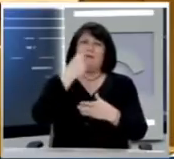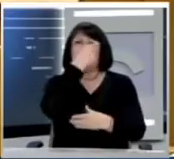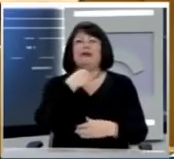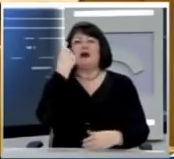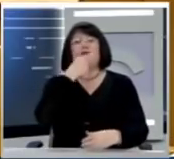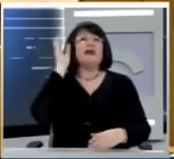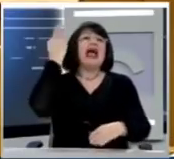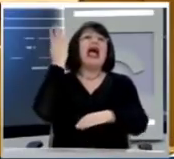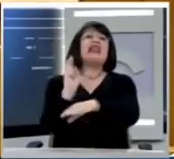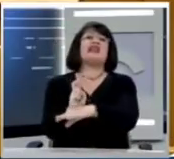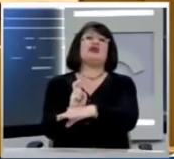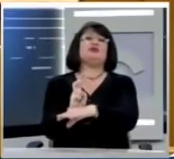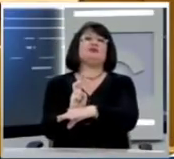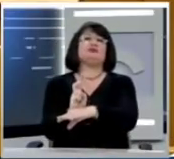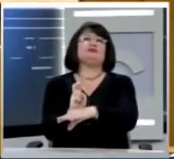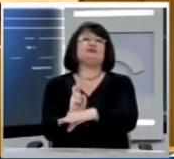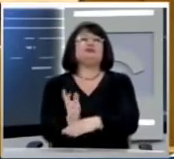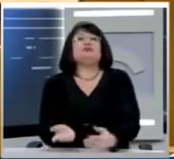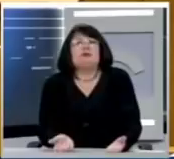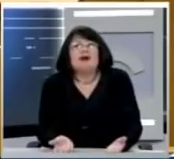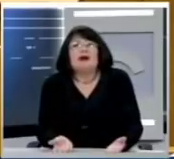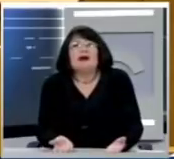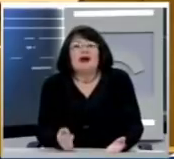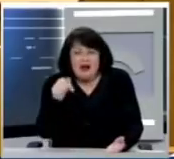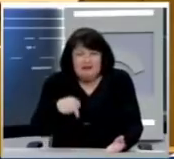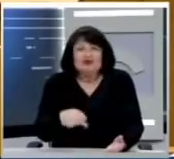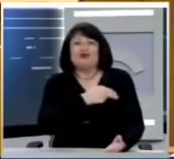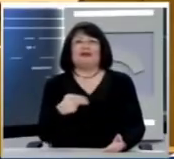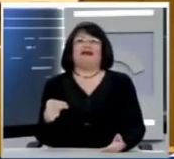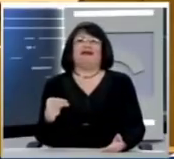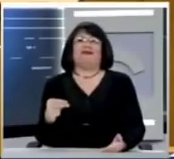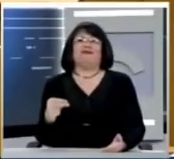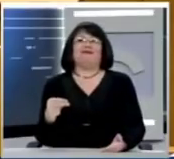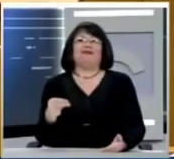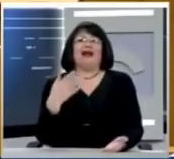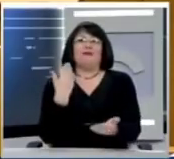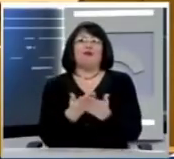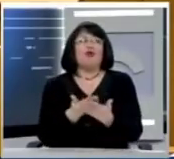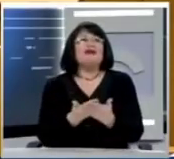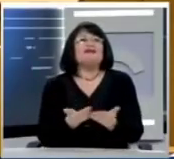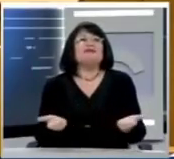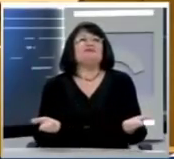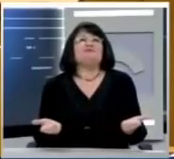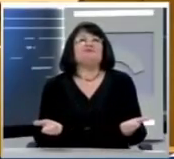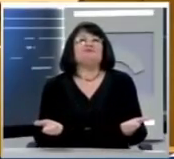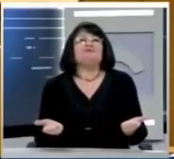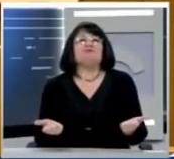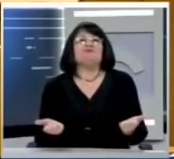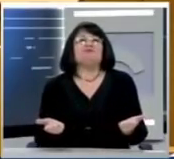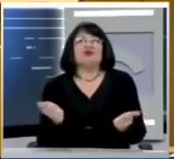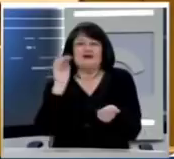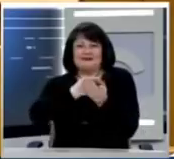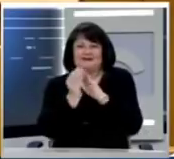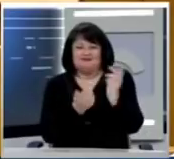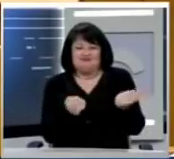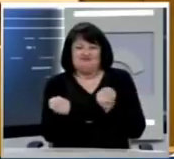στο αρχείο. Μα ακριβώς αυτό είναι που αποδεικνύει ότι δεν υπήρξε